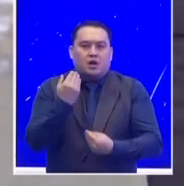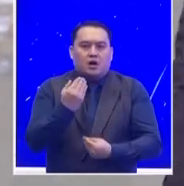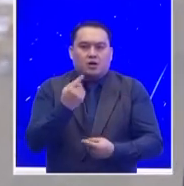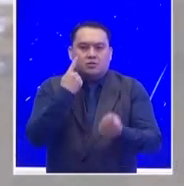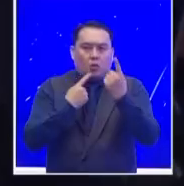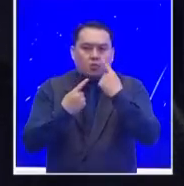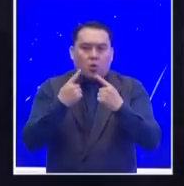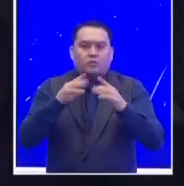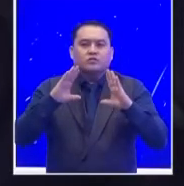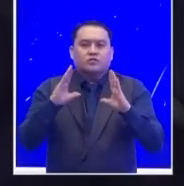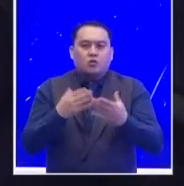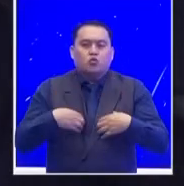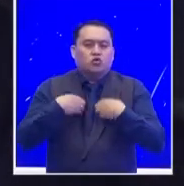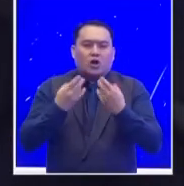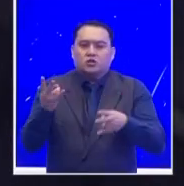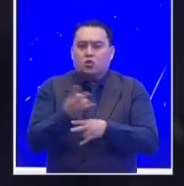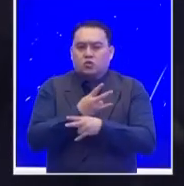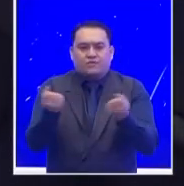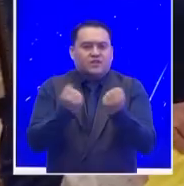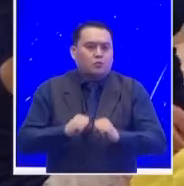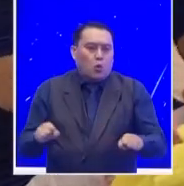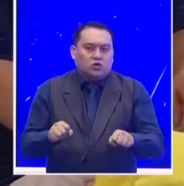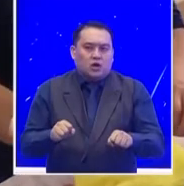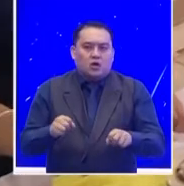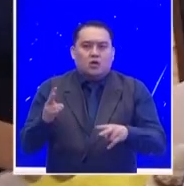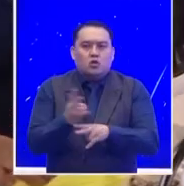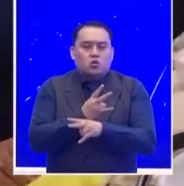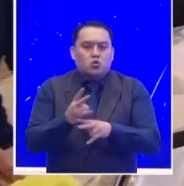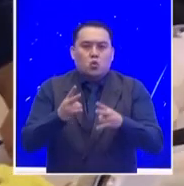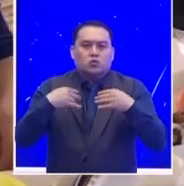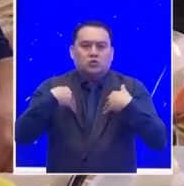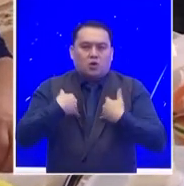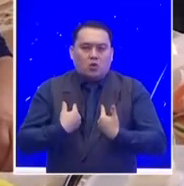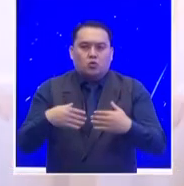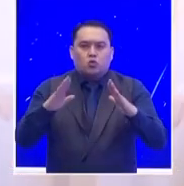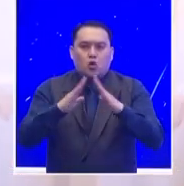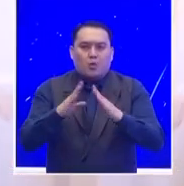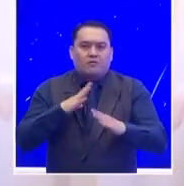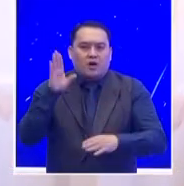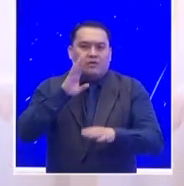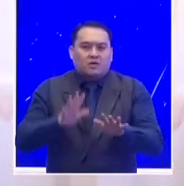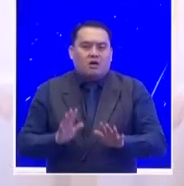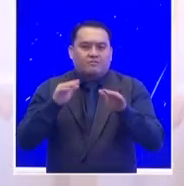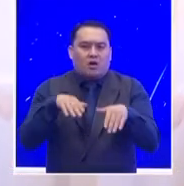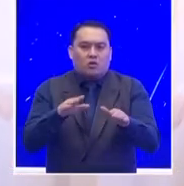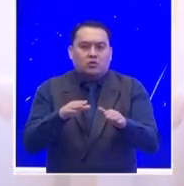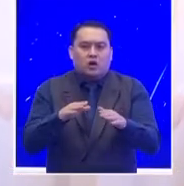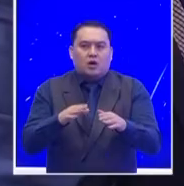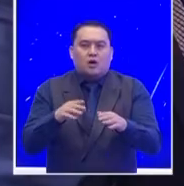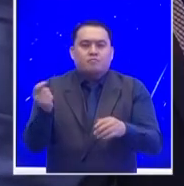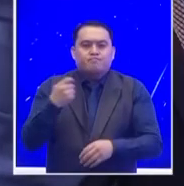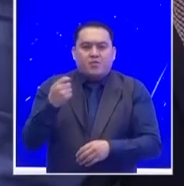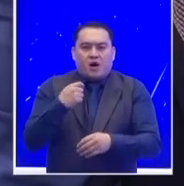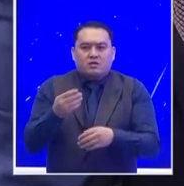слез помнить события той ужасной ночи невозможно. В ночь трагедии чета была дома. Во время наводнения семья застряла в бане.